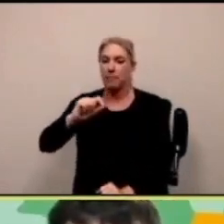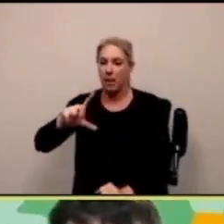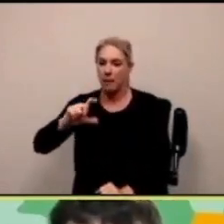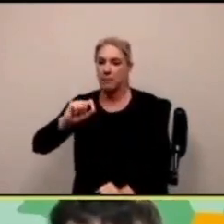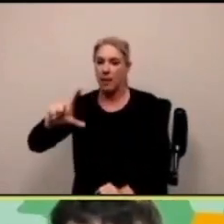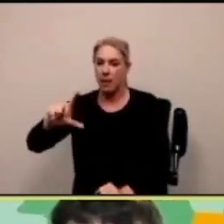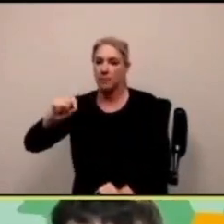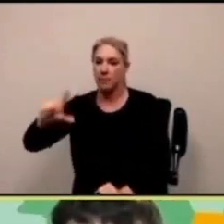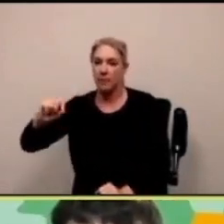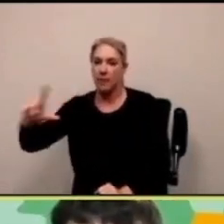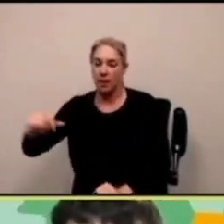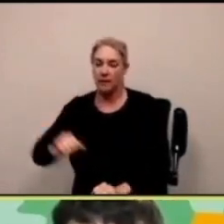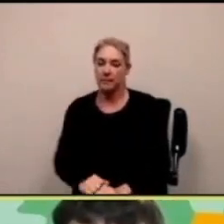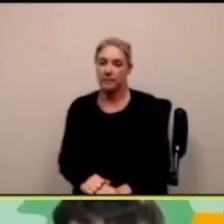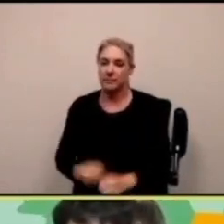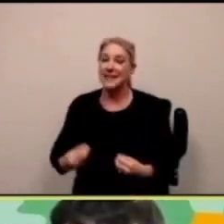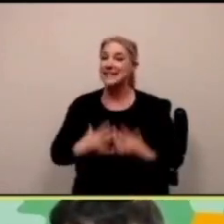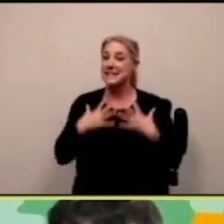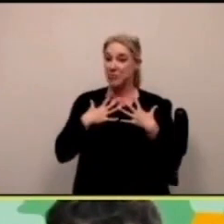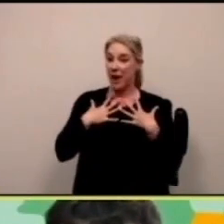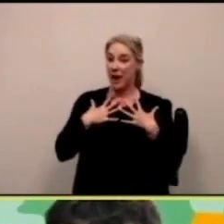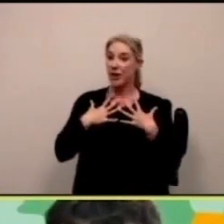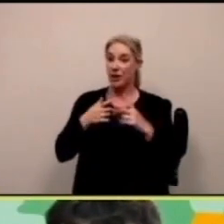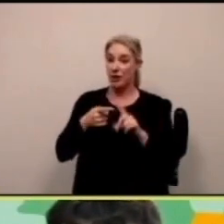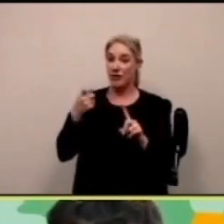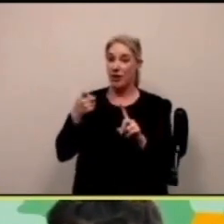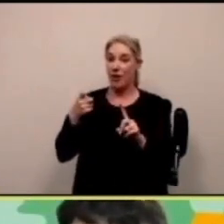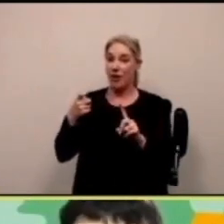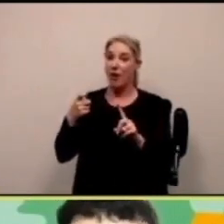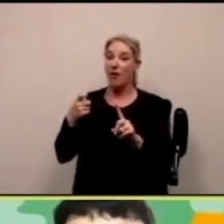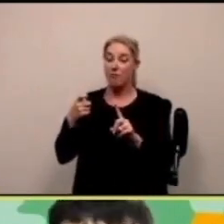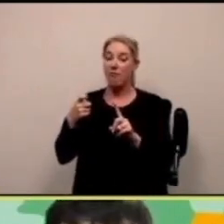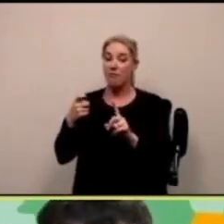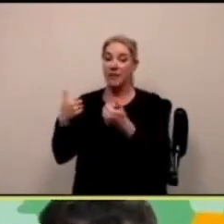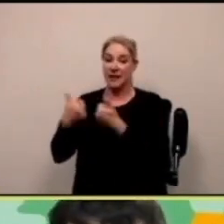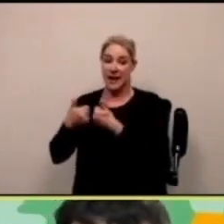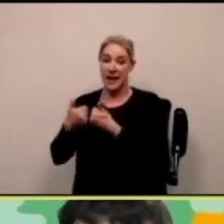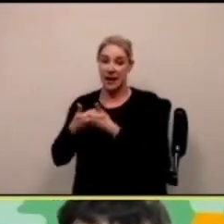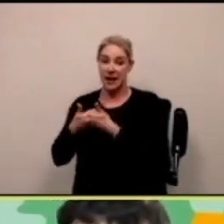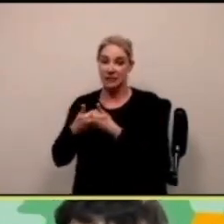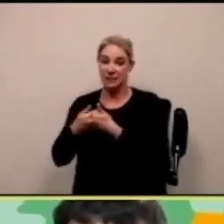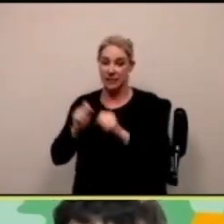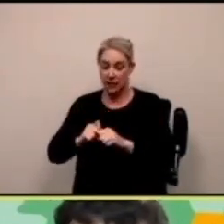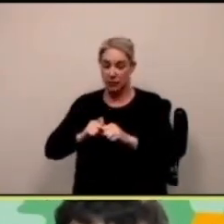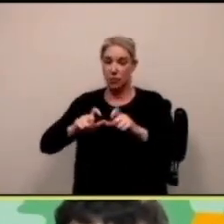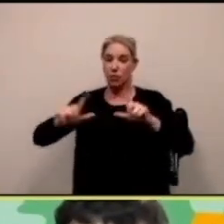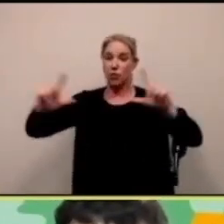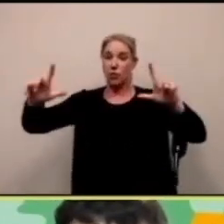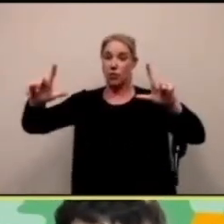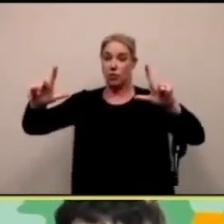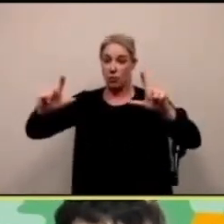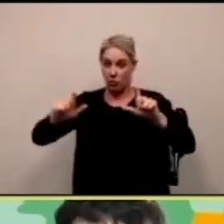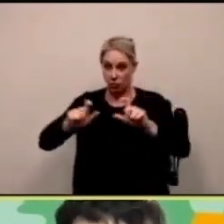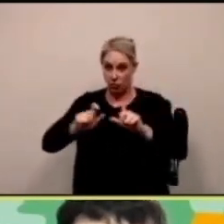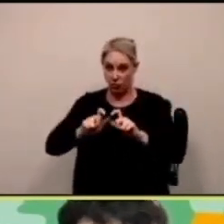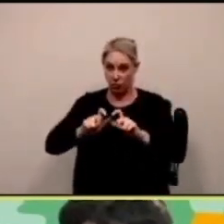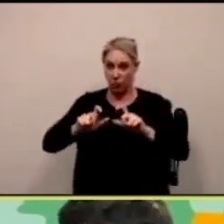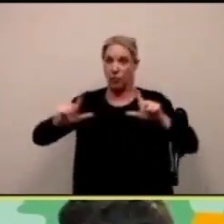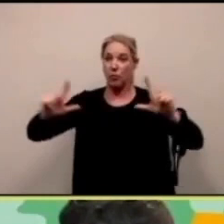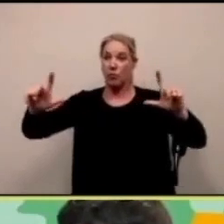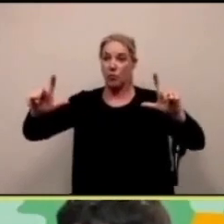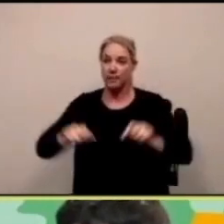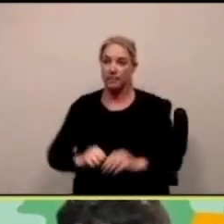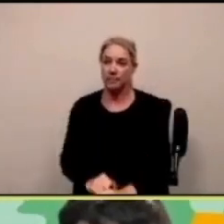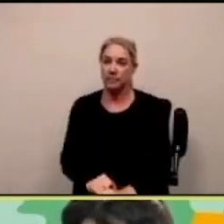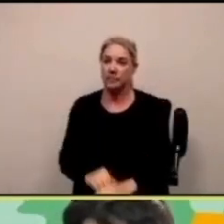そういう自分がとこちらであと入力しているようにこういうワットタイプライティングしながら文字がトコトコ出てくるという風